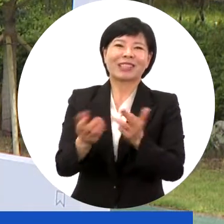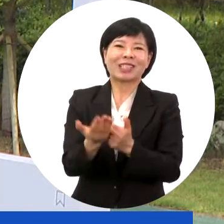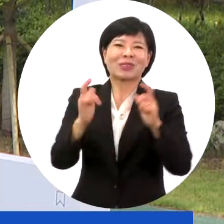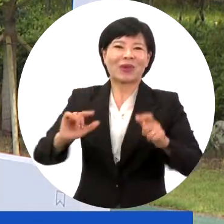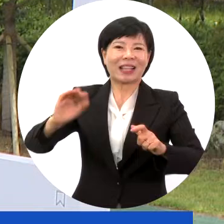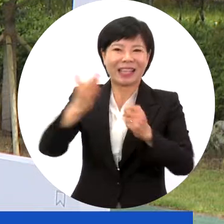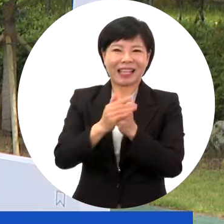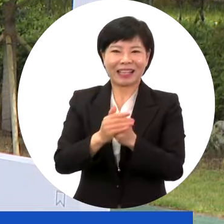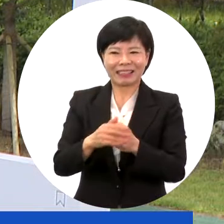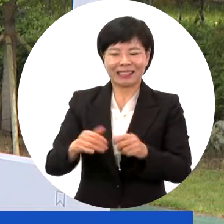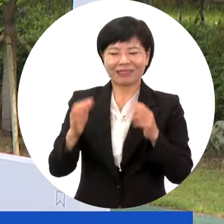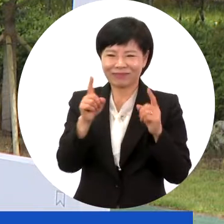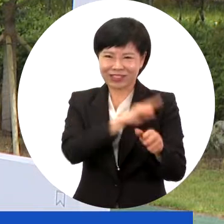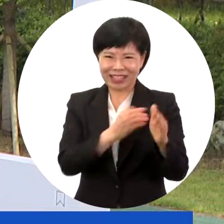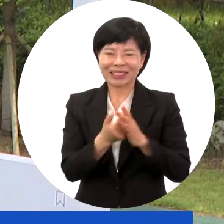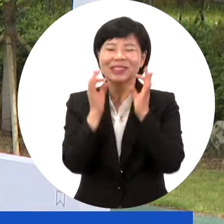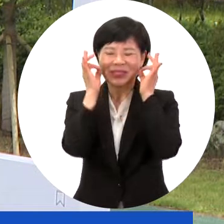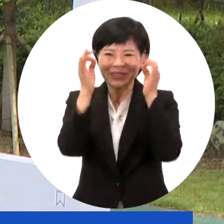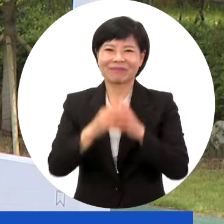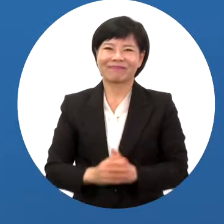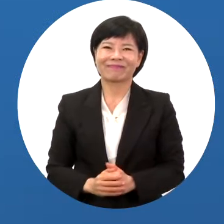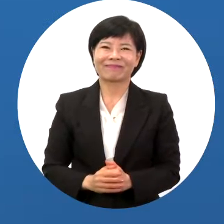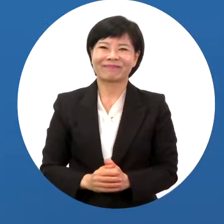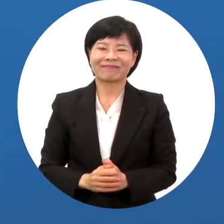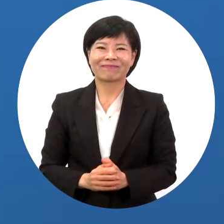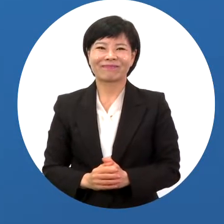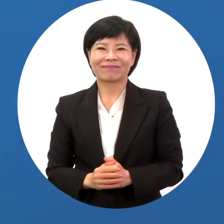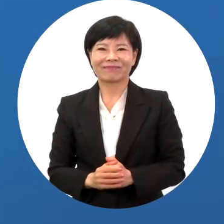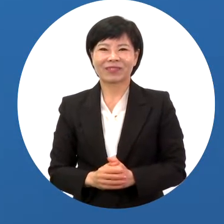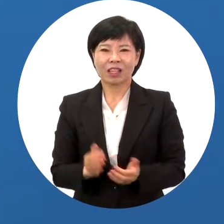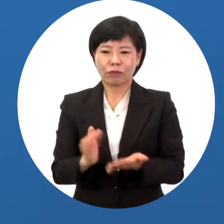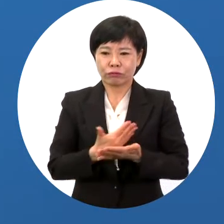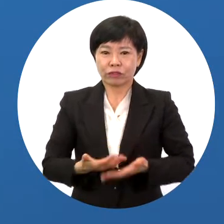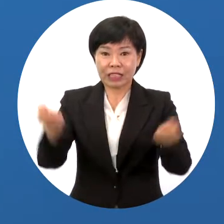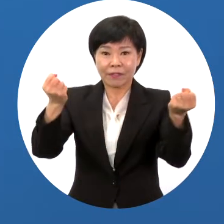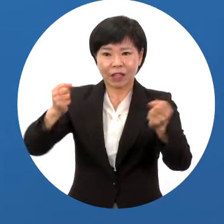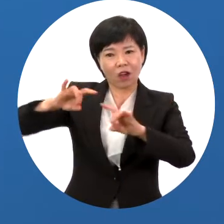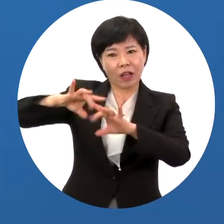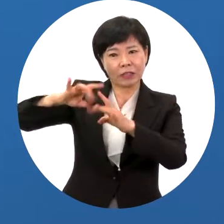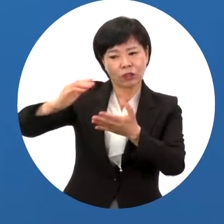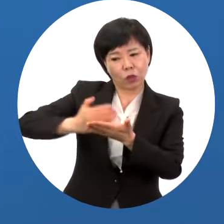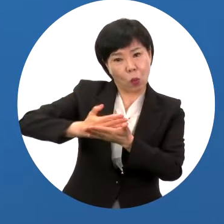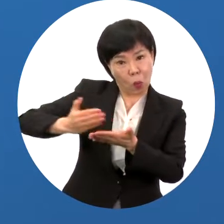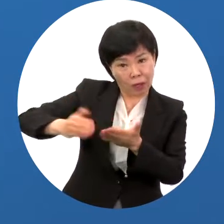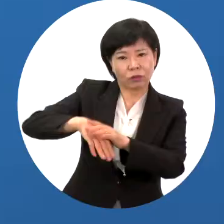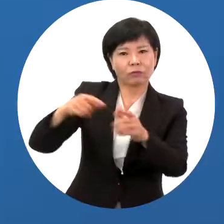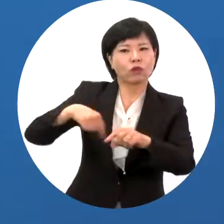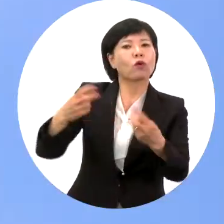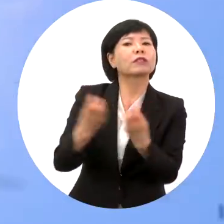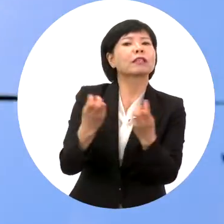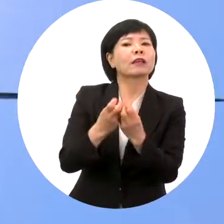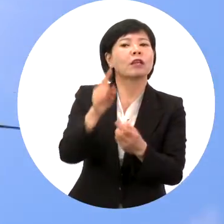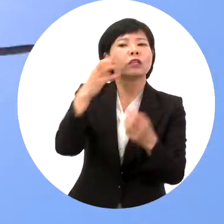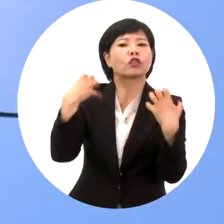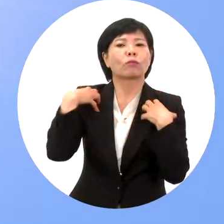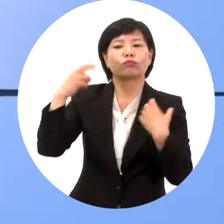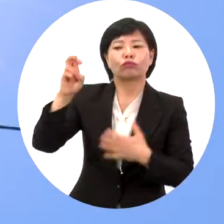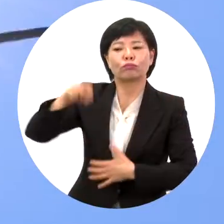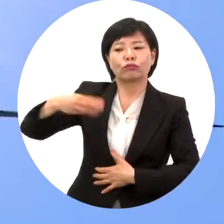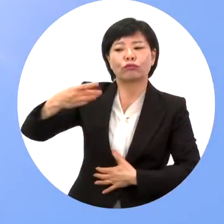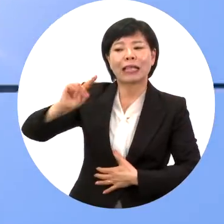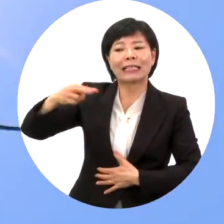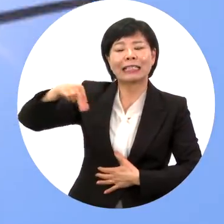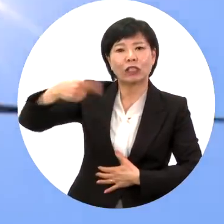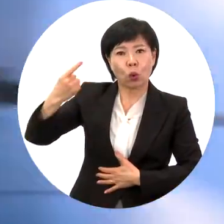있도록 제주도정은 최선의 노력을 다하겠습니다. 제주도는 분산 에너지 활성화 정책 등을 통해 정부의 무탄소